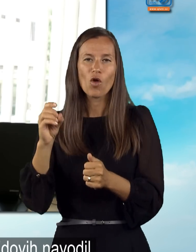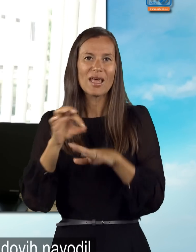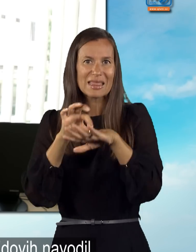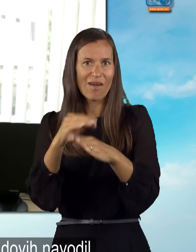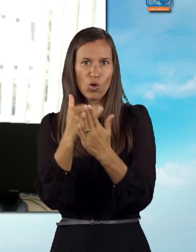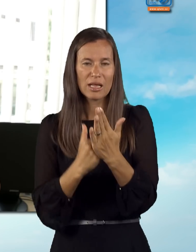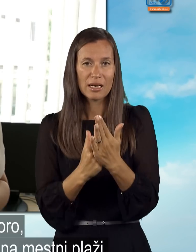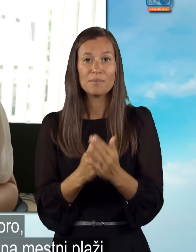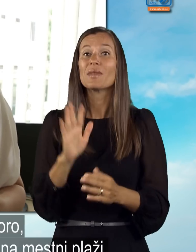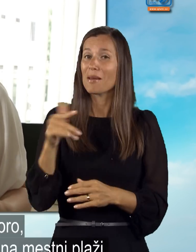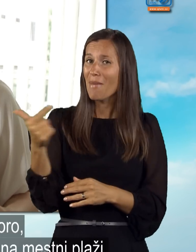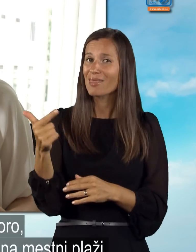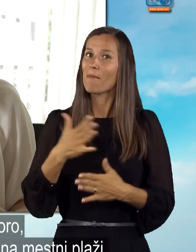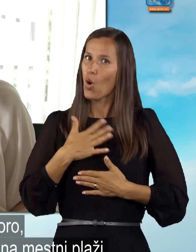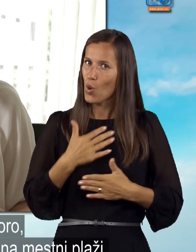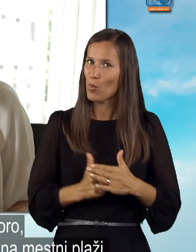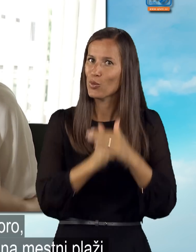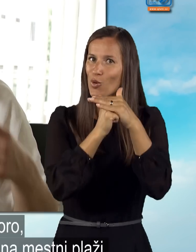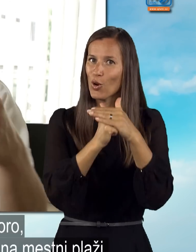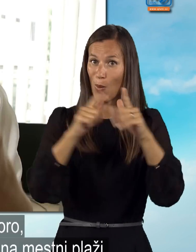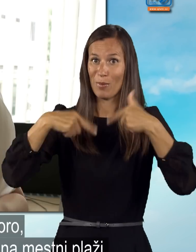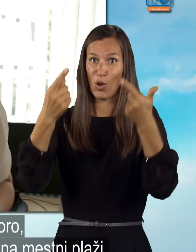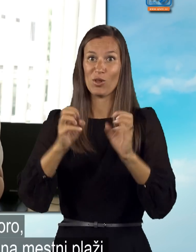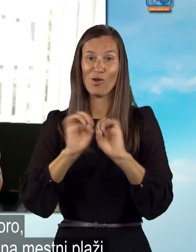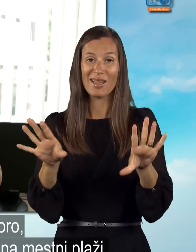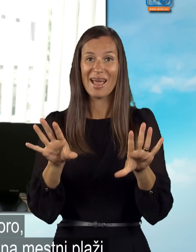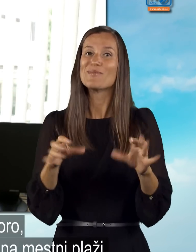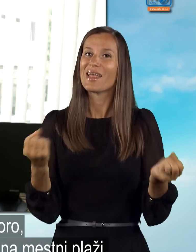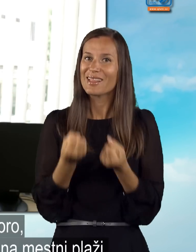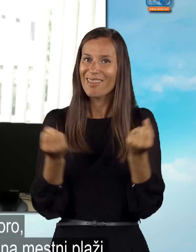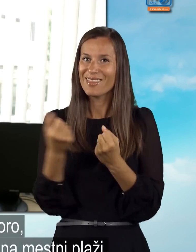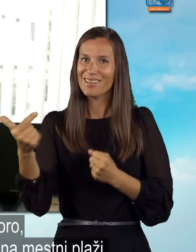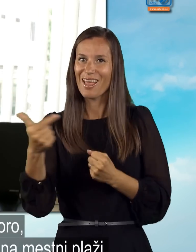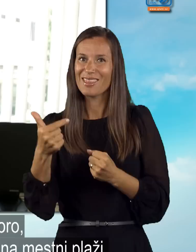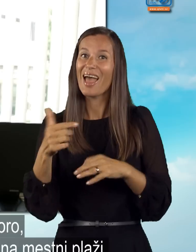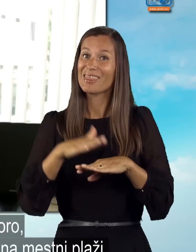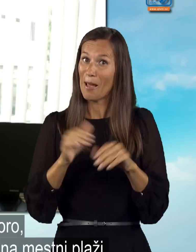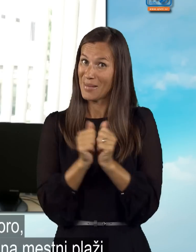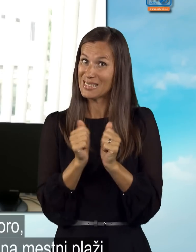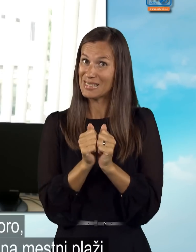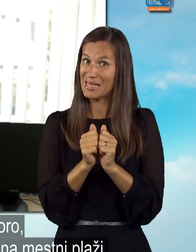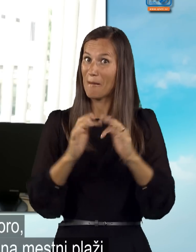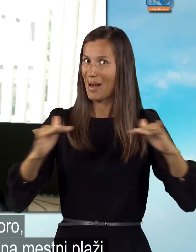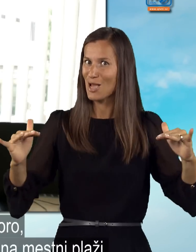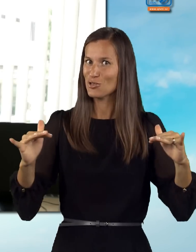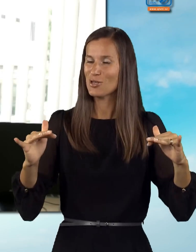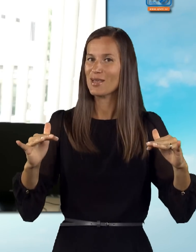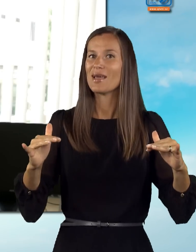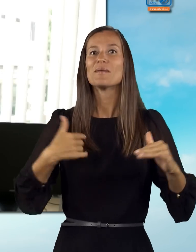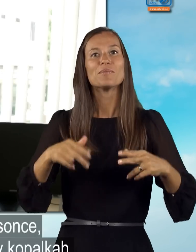navodil, imata mojo podporo, prihodnji oddaji pa trenirata na mestni